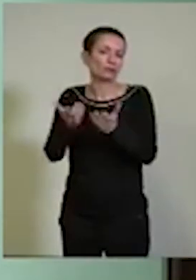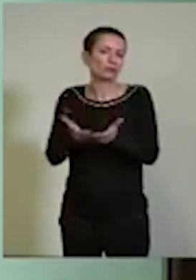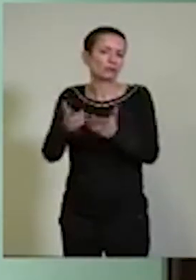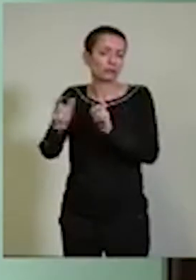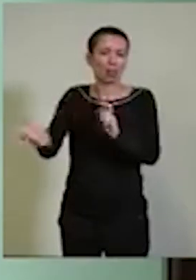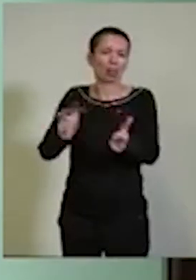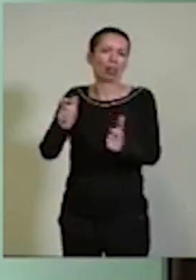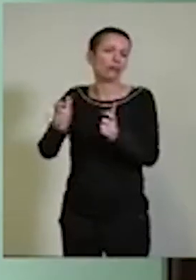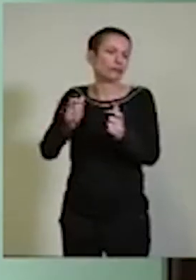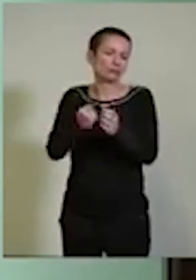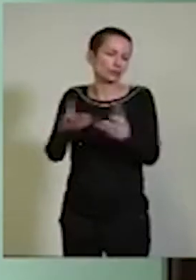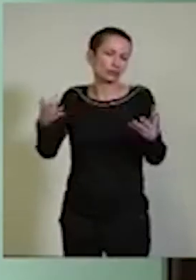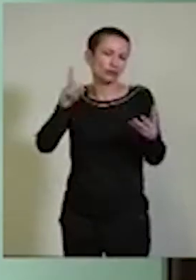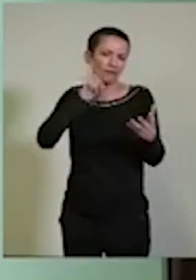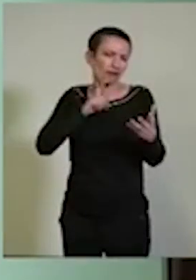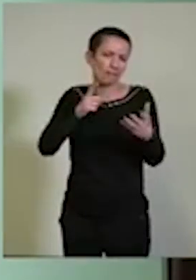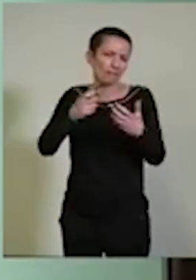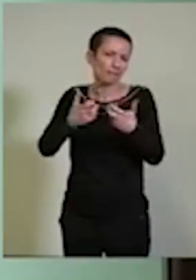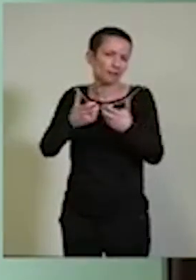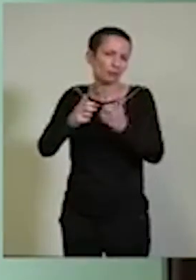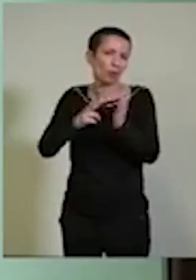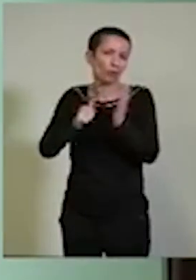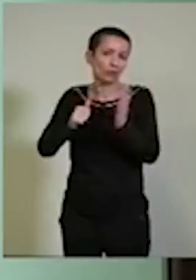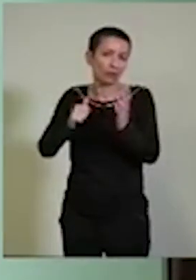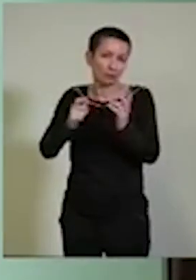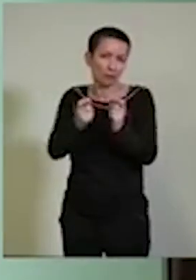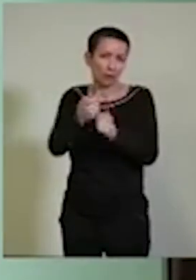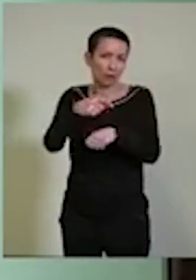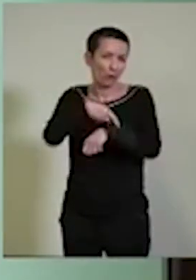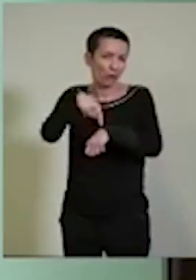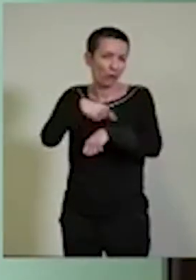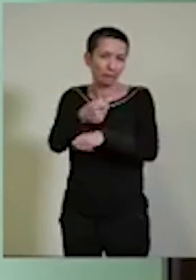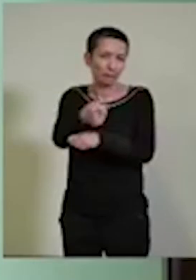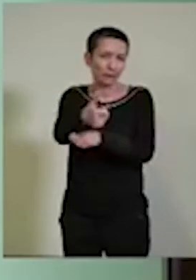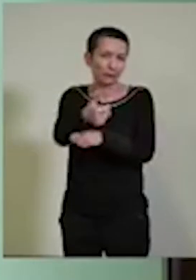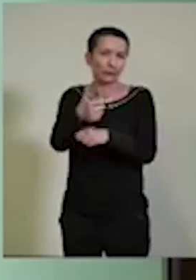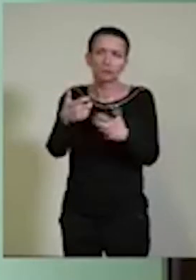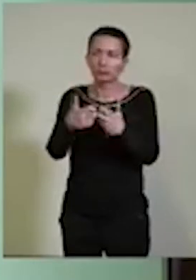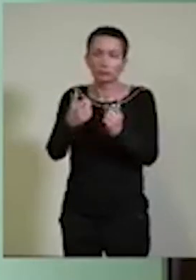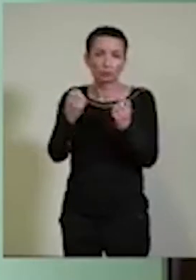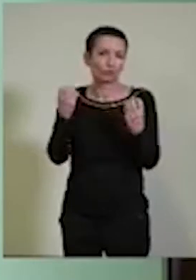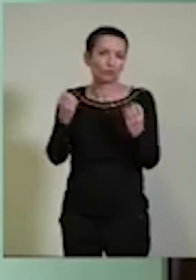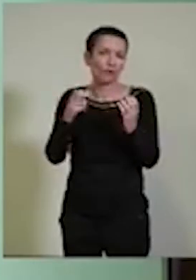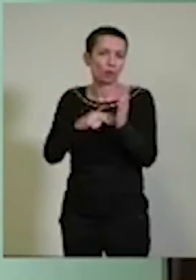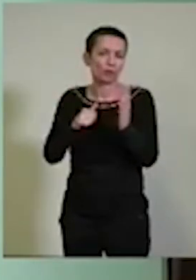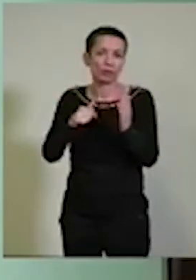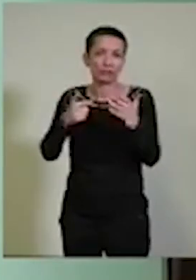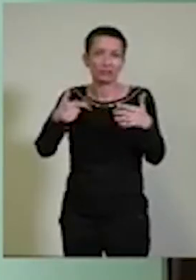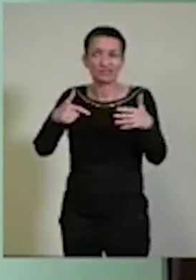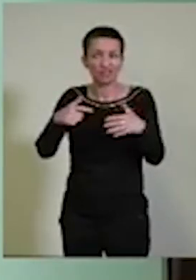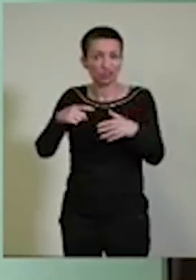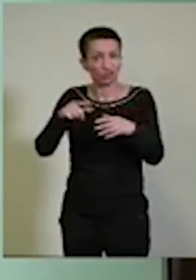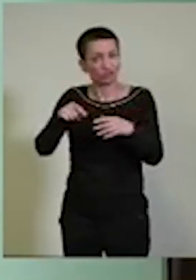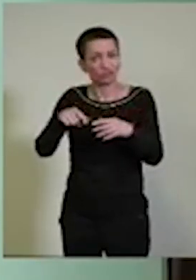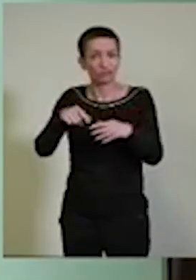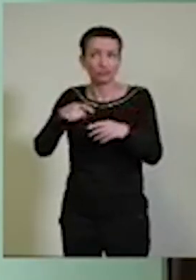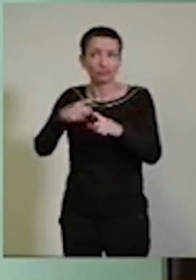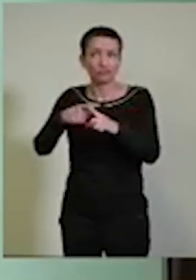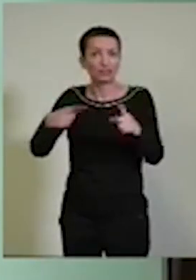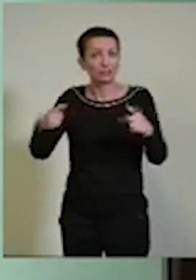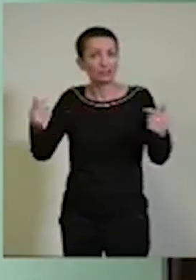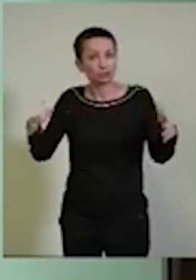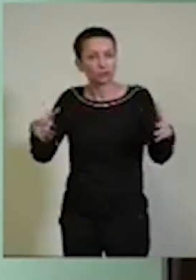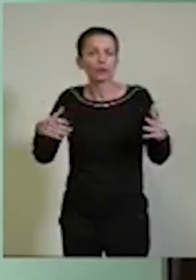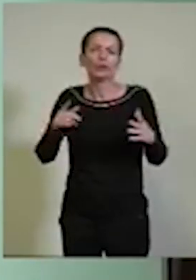avec des contrats avec peu d'heures, par exemple les contrats de 17h30. Donc ça, c'est un travail qui a déjà été commencé depuis quelques mois avec